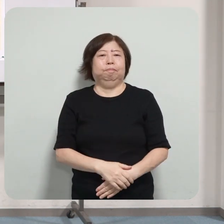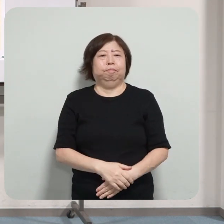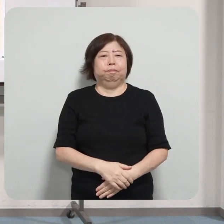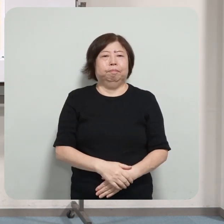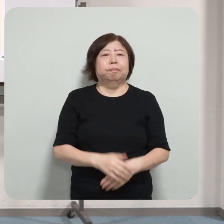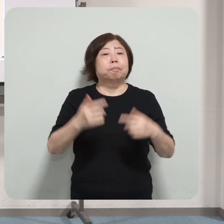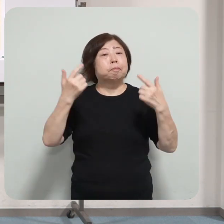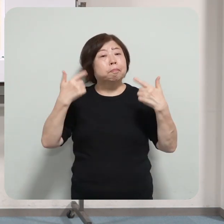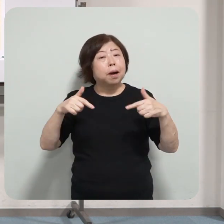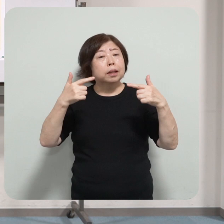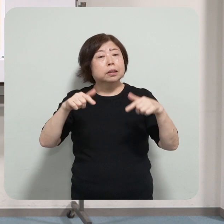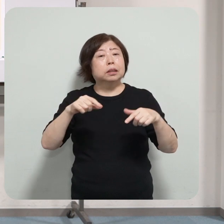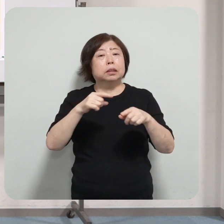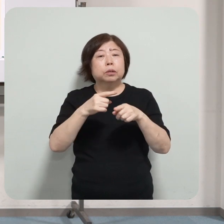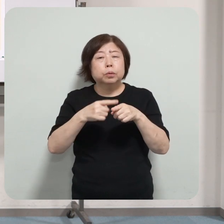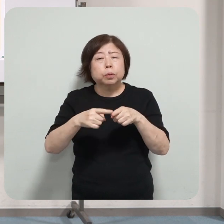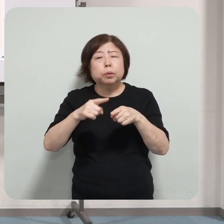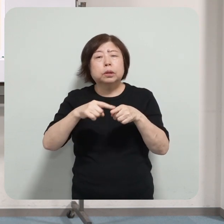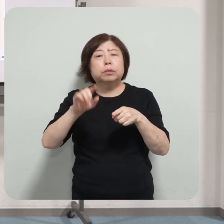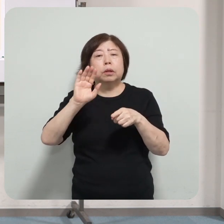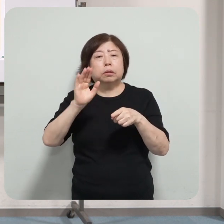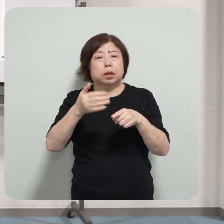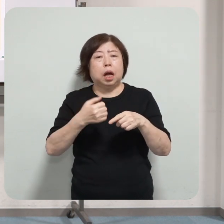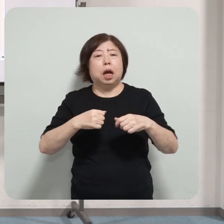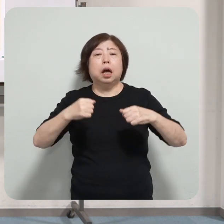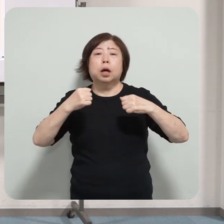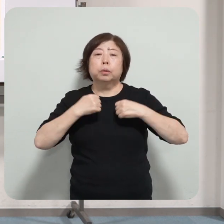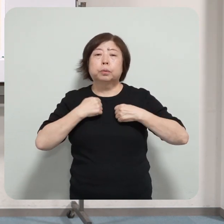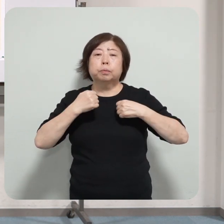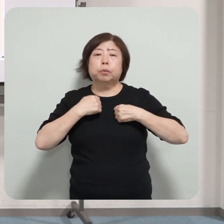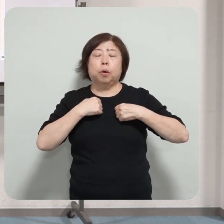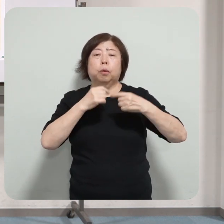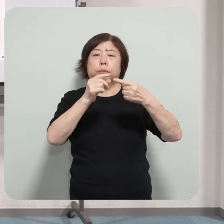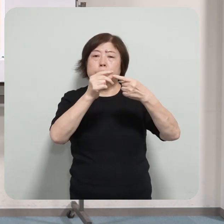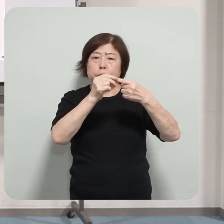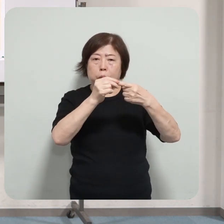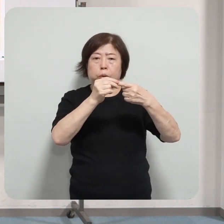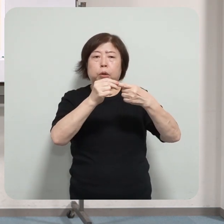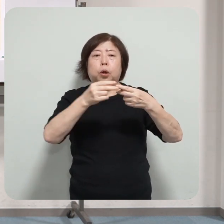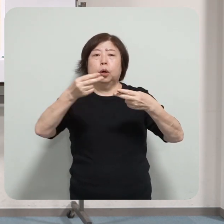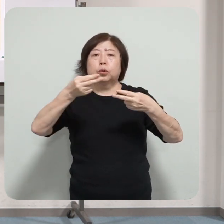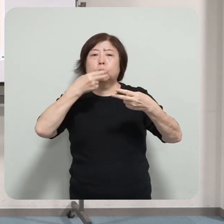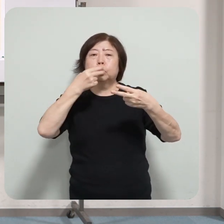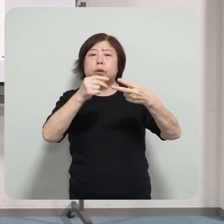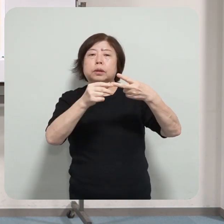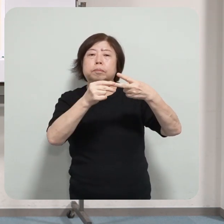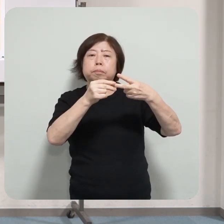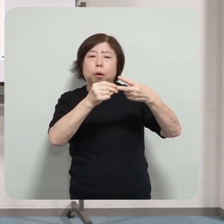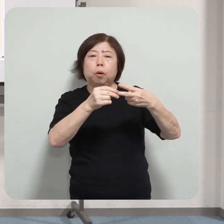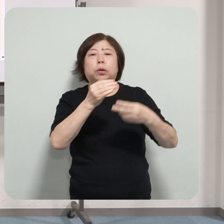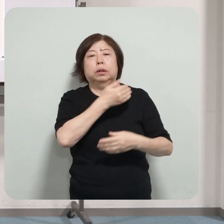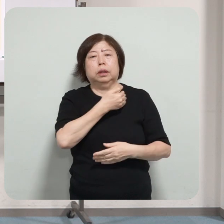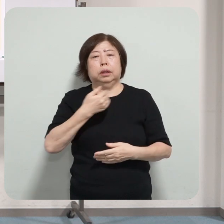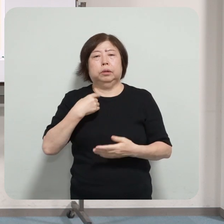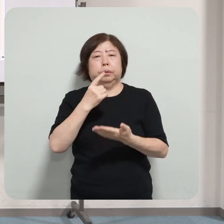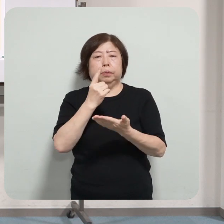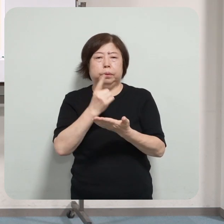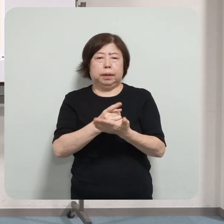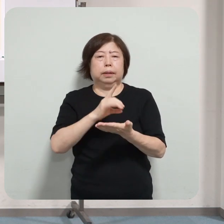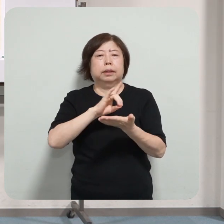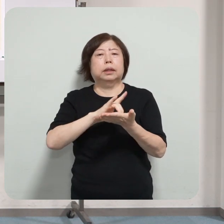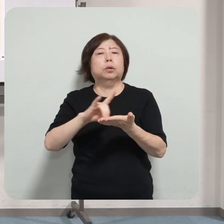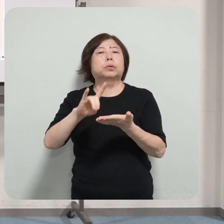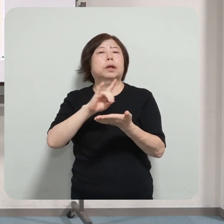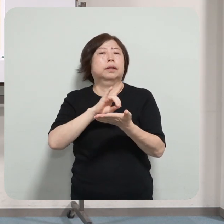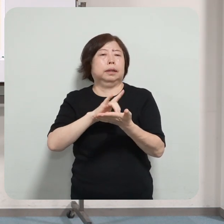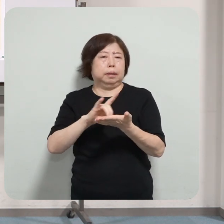ます。まあ、毎日少しですけれども、運動をできるだけ心がけるようにしていますし、まあ、